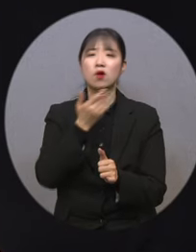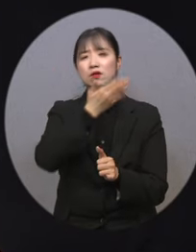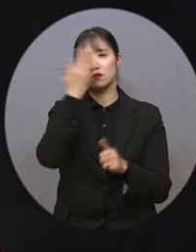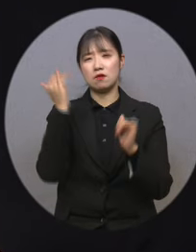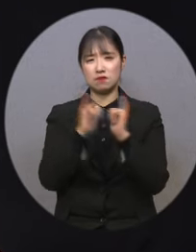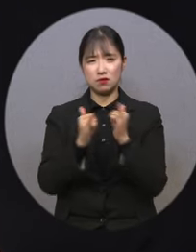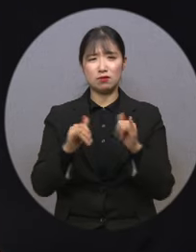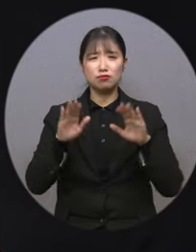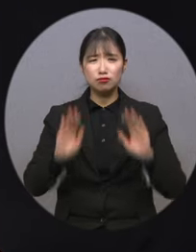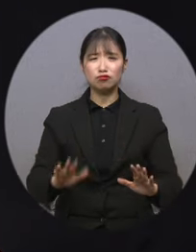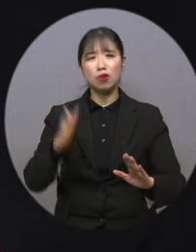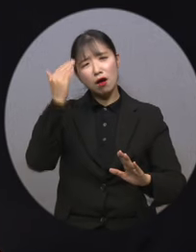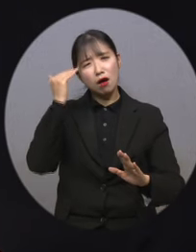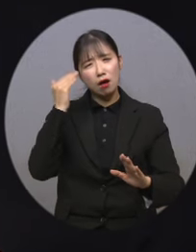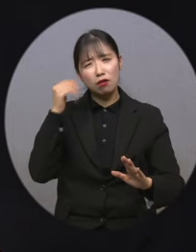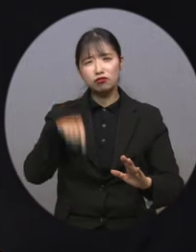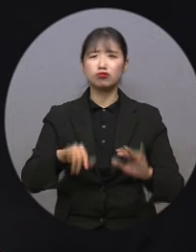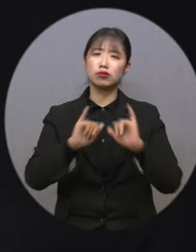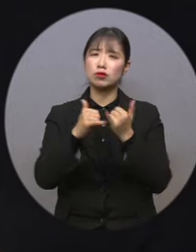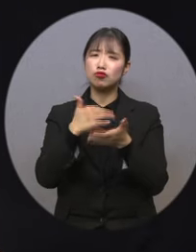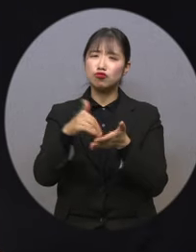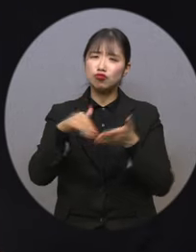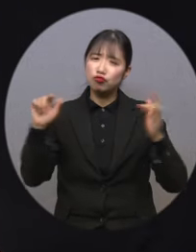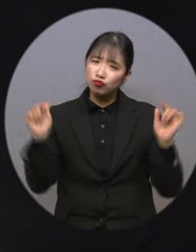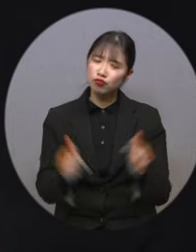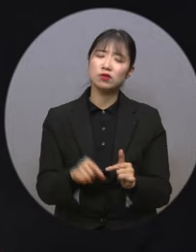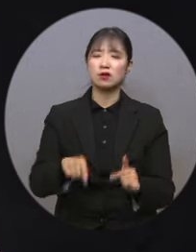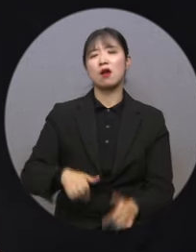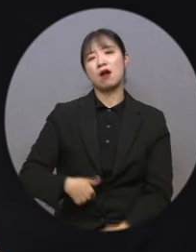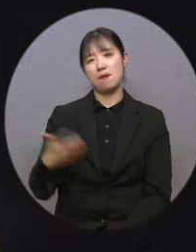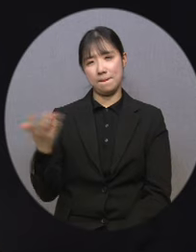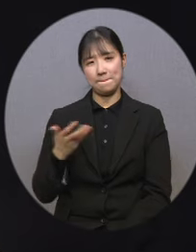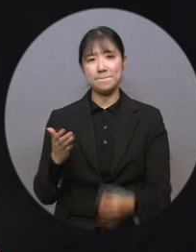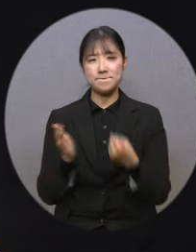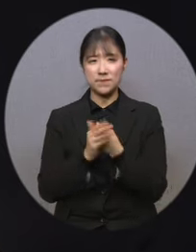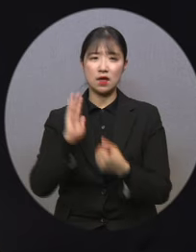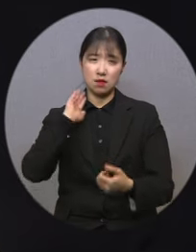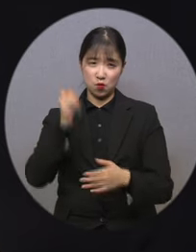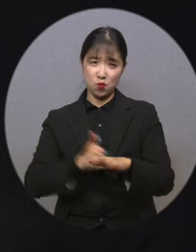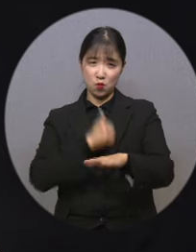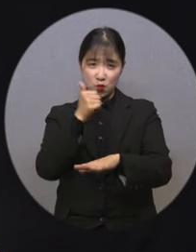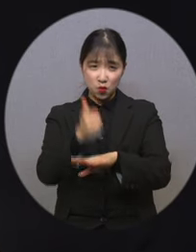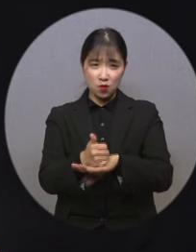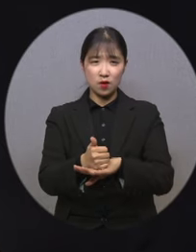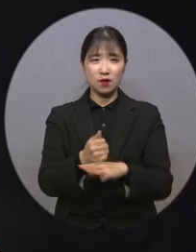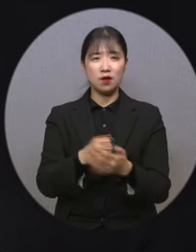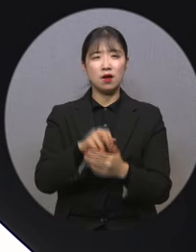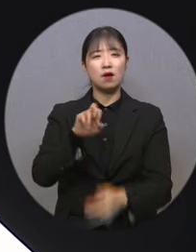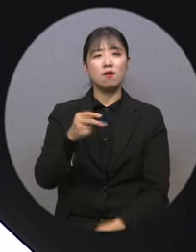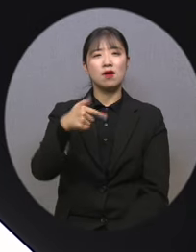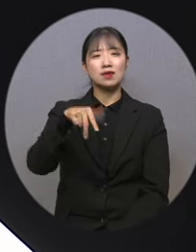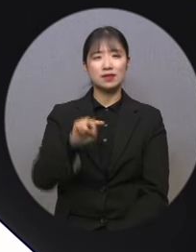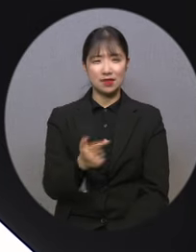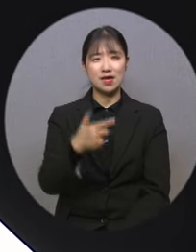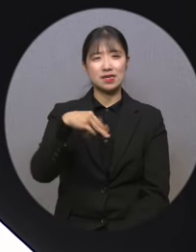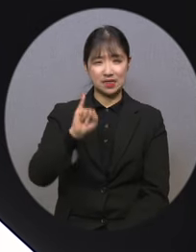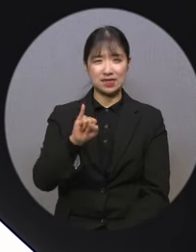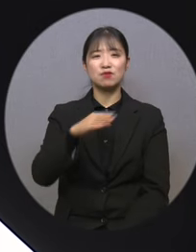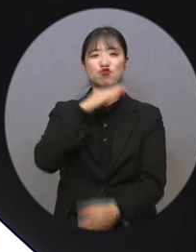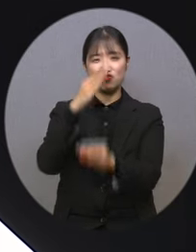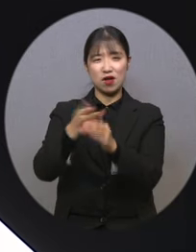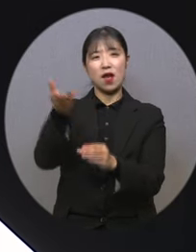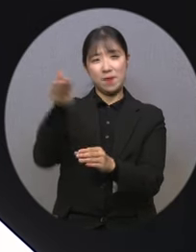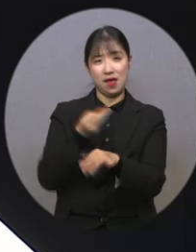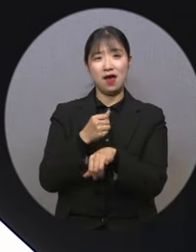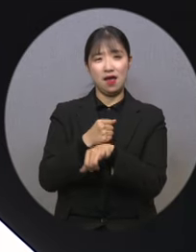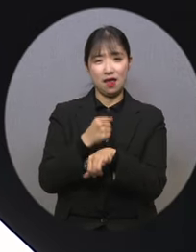우리나라 인구가 없어지는 거, 이거 가슴 아픈 일이에요. 그래서 저는 대통령이 되면은 원산시를 북한에 빌려가지고